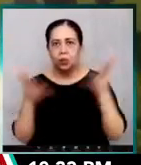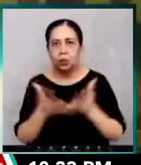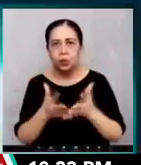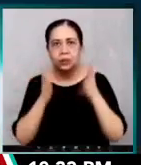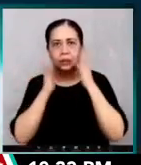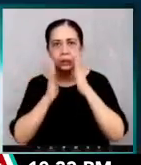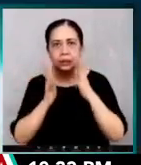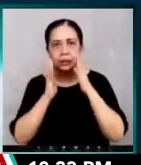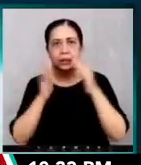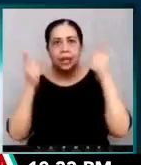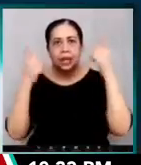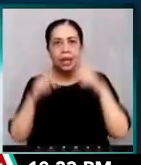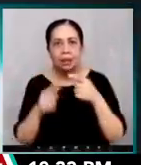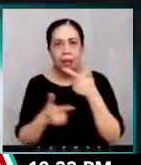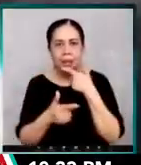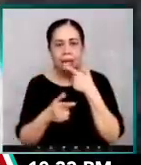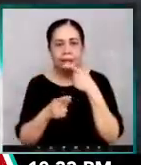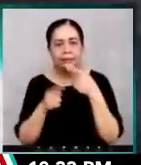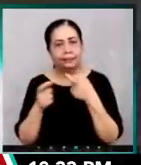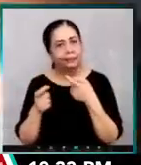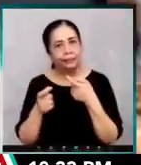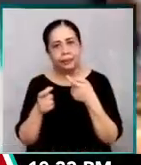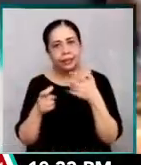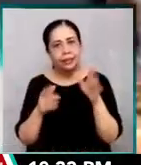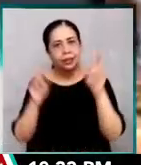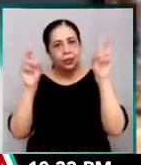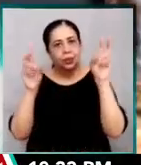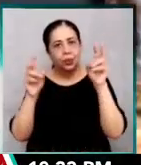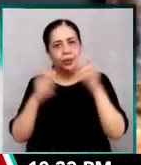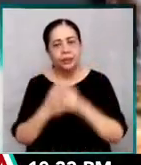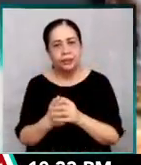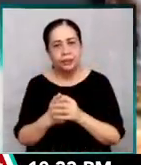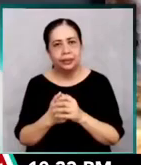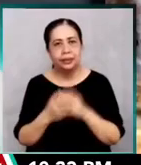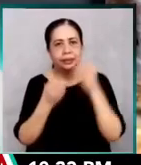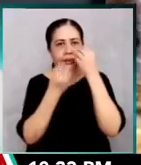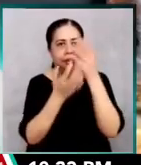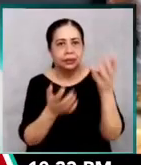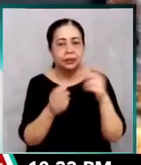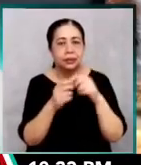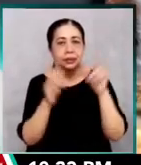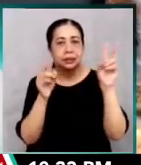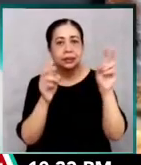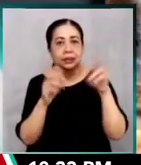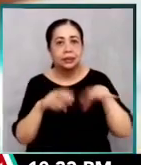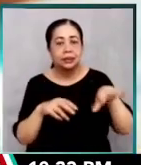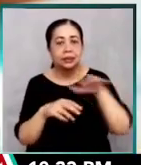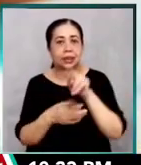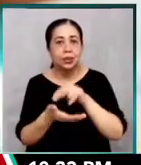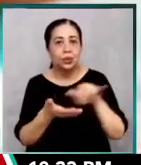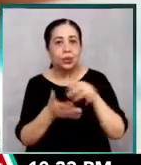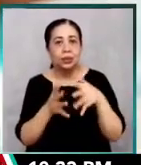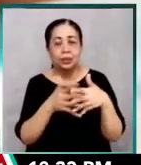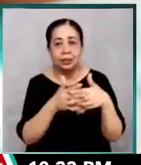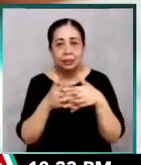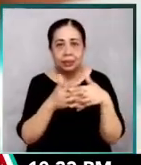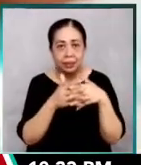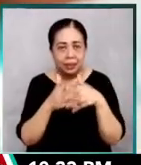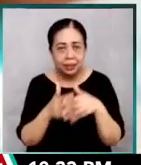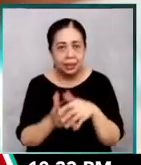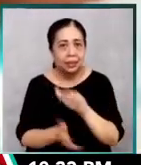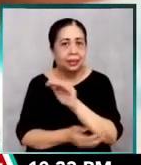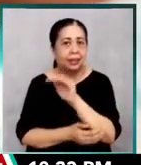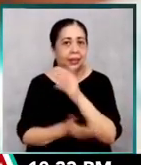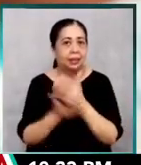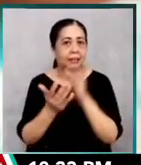at napagtawanan ang slogan. Nakarating na nga ang kontrobersya sa New York sa Amerika. Panawagan ng ilang Pinoy